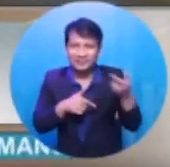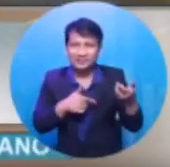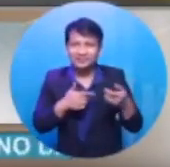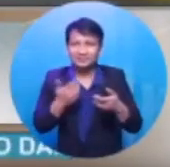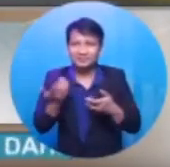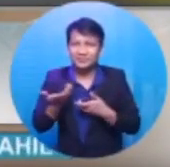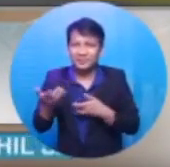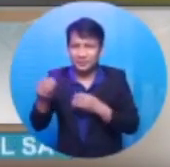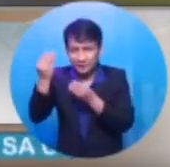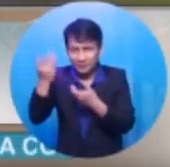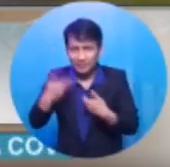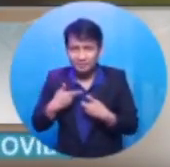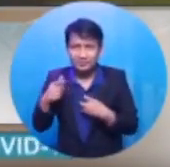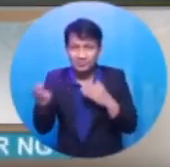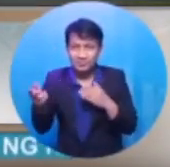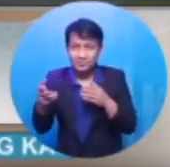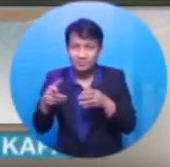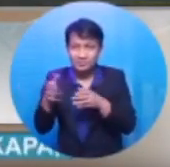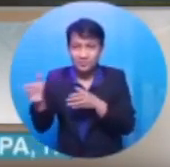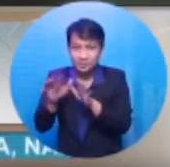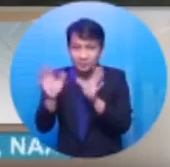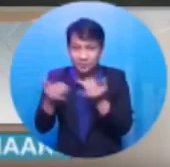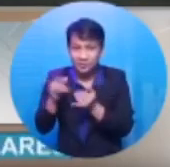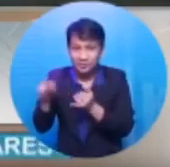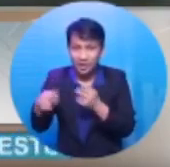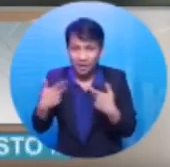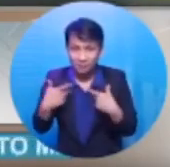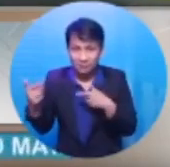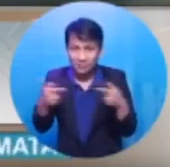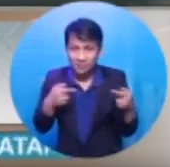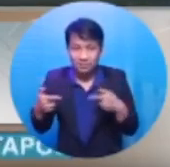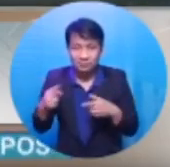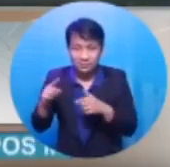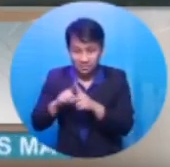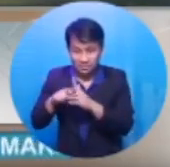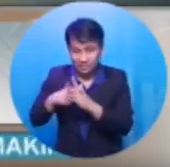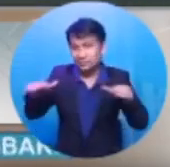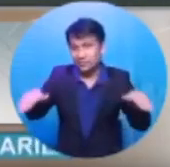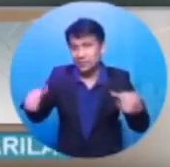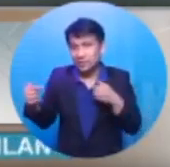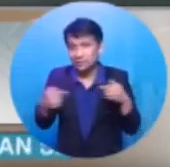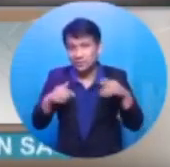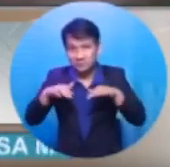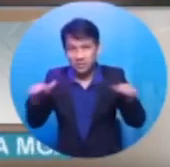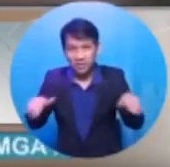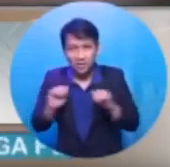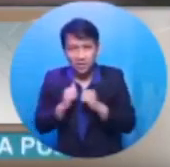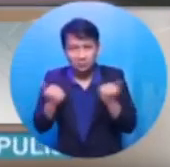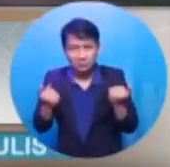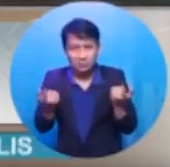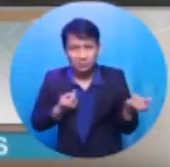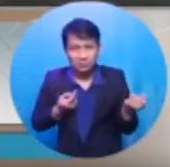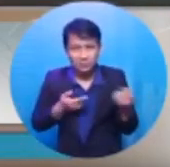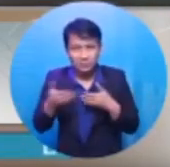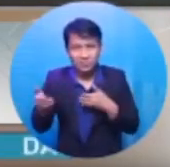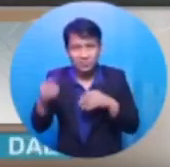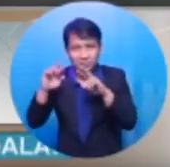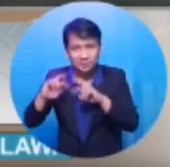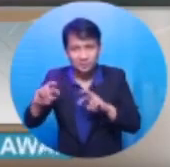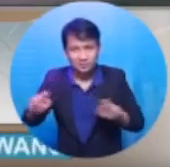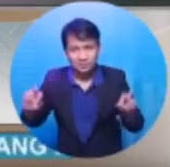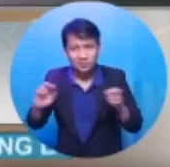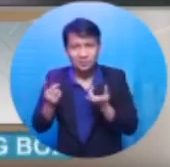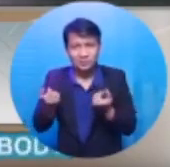sir. Nakarating na sa inyo itong rambulan, ano? Diyan sa inyong barangay, Away Bata, opo. Pati mga matanda na kisawsaw. Opo. Ano na pong nangyari sa inyong